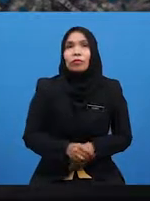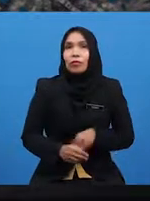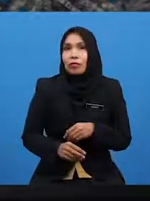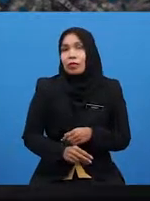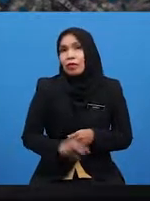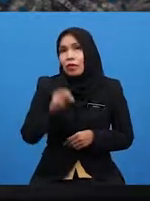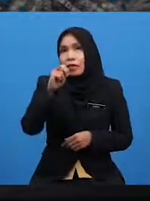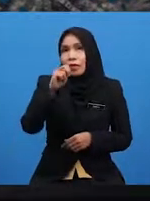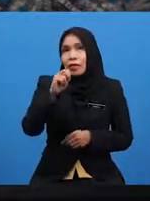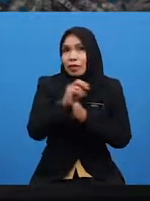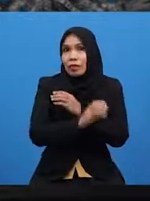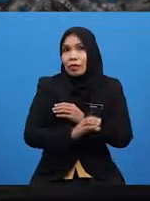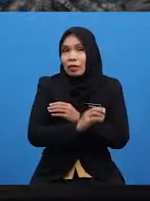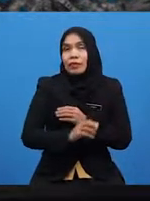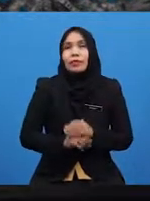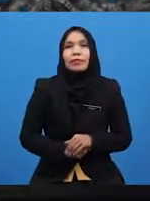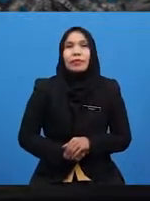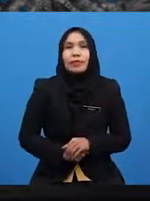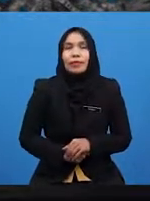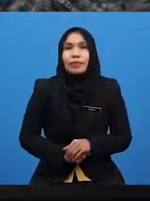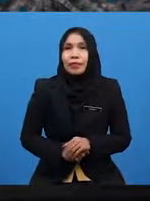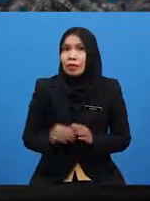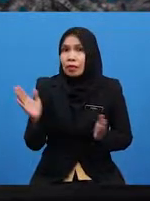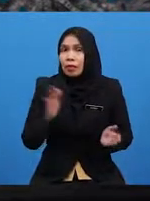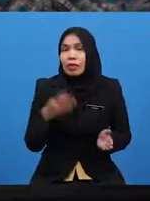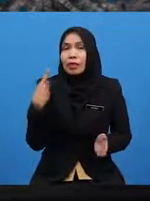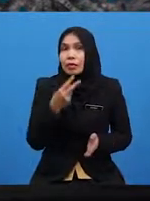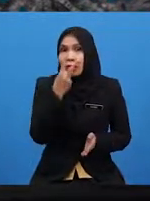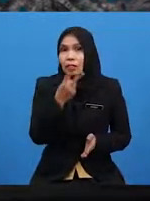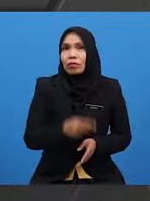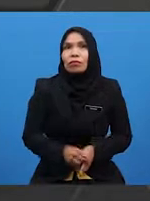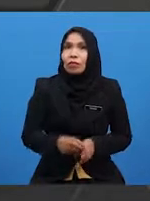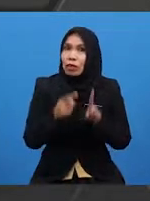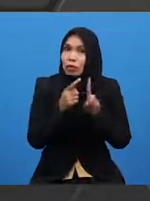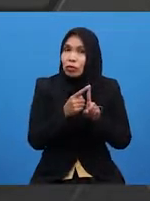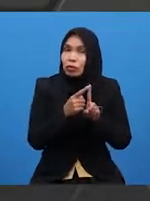Seterusnya, mari kita kupas secara ringkas satu persatu teknik penghasilan arca.